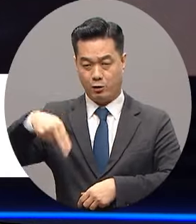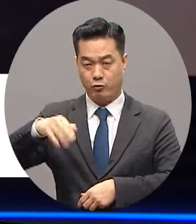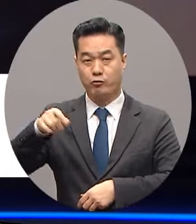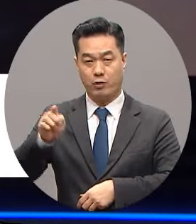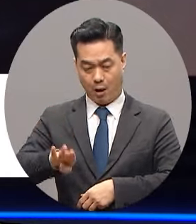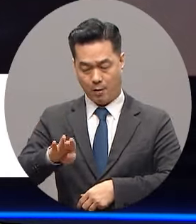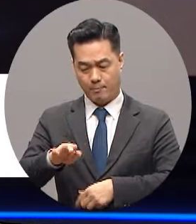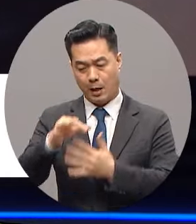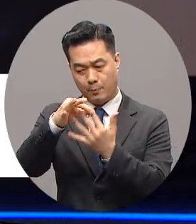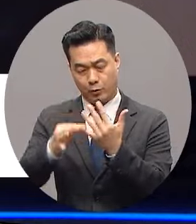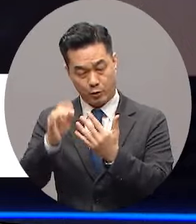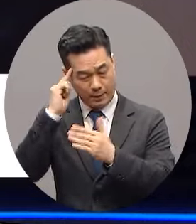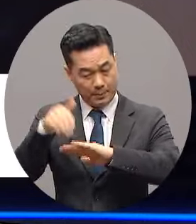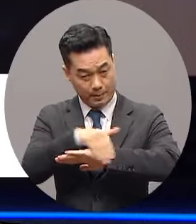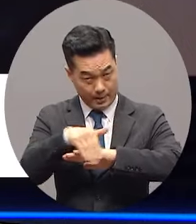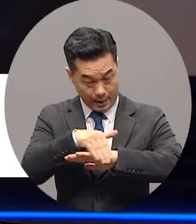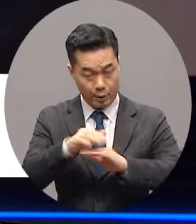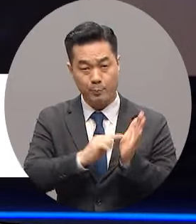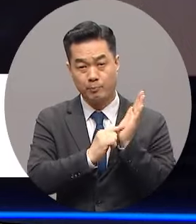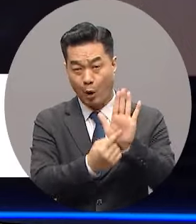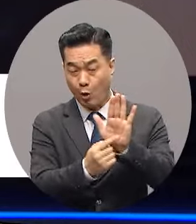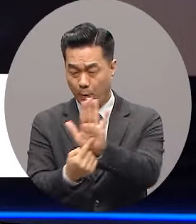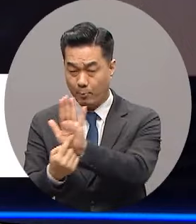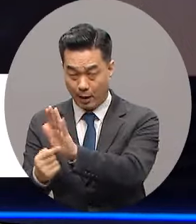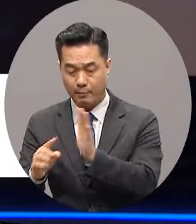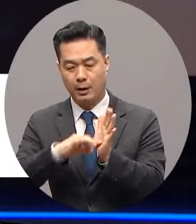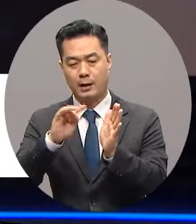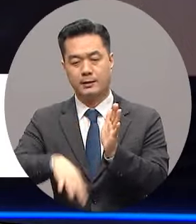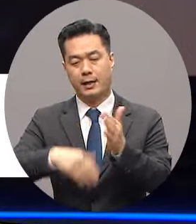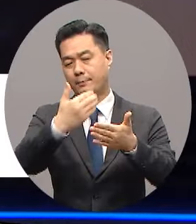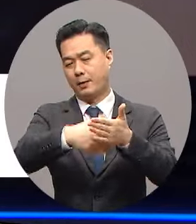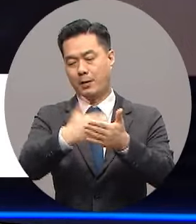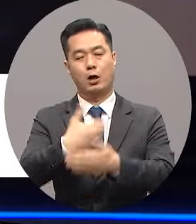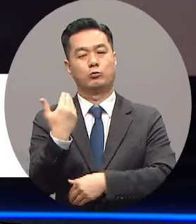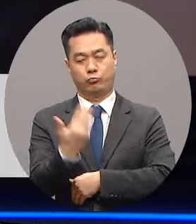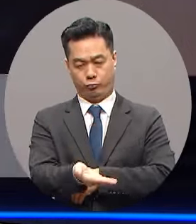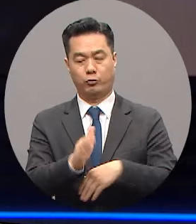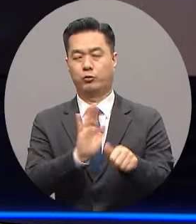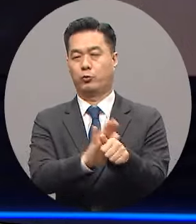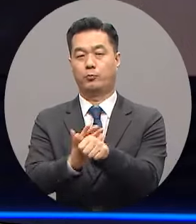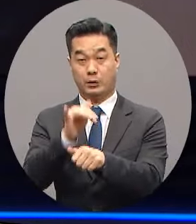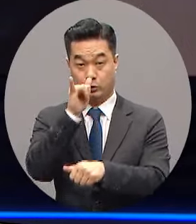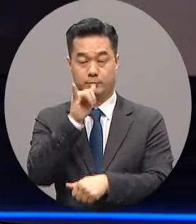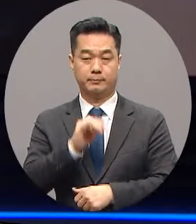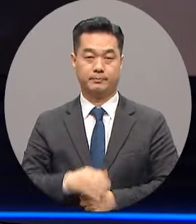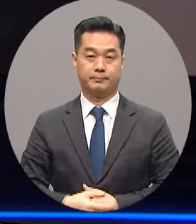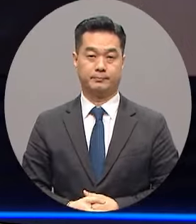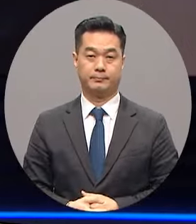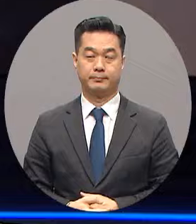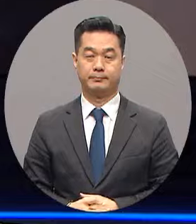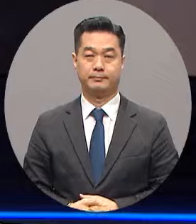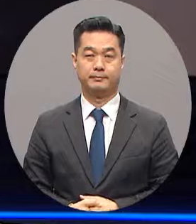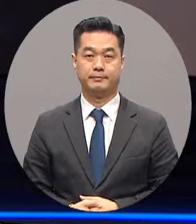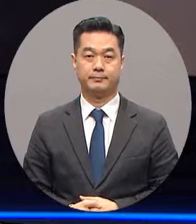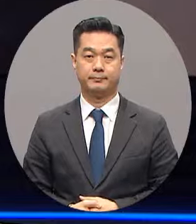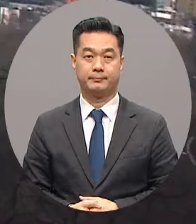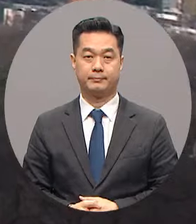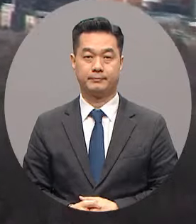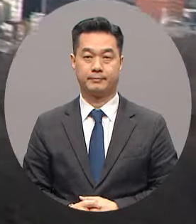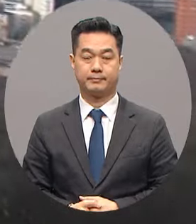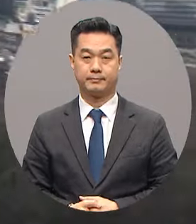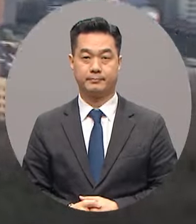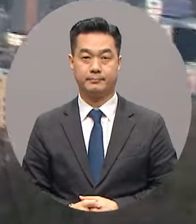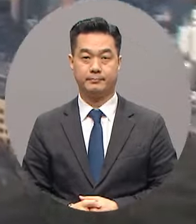계획을 세워 공시하면 세제 혜택 등 인센티브를 제공한다는 계획입니다. 임현주 기자의 보도입니다.